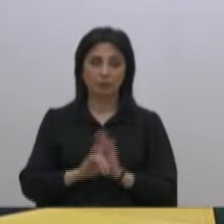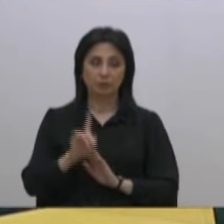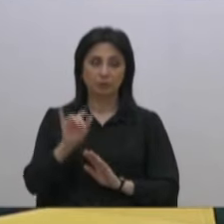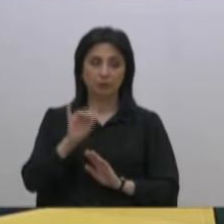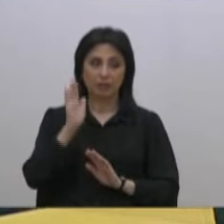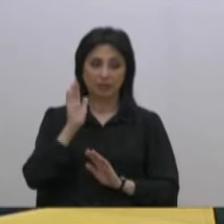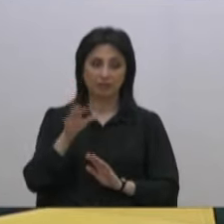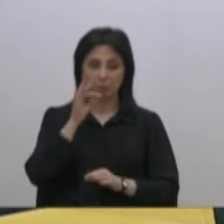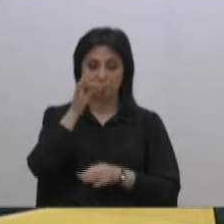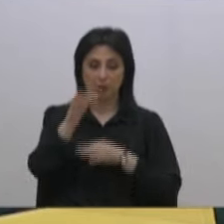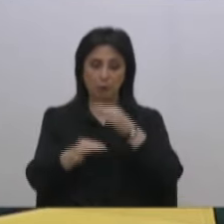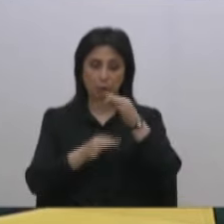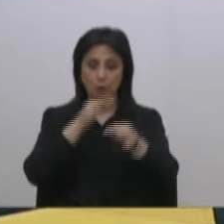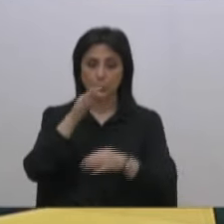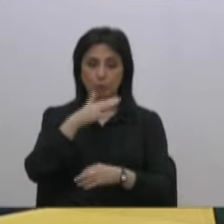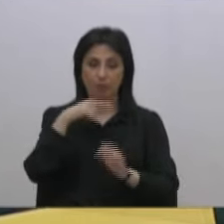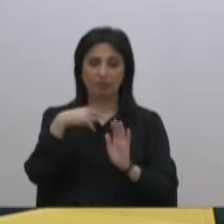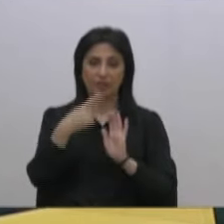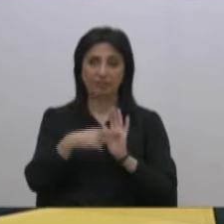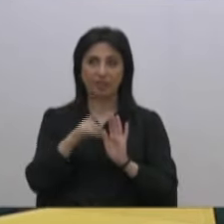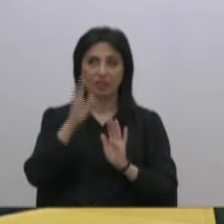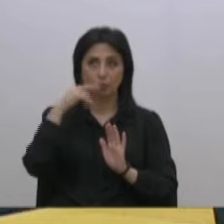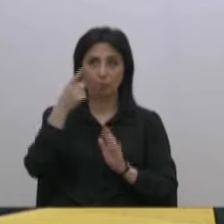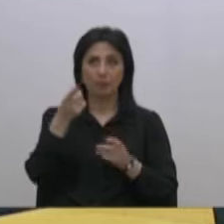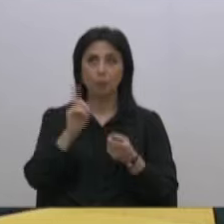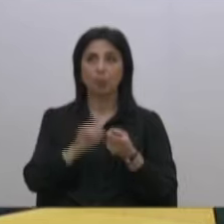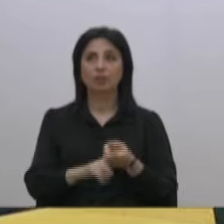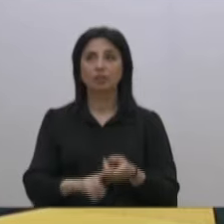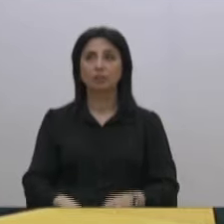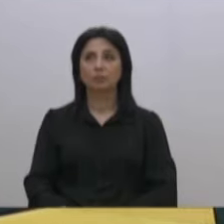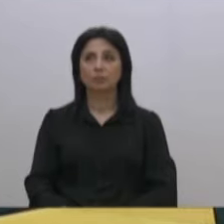სადაც იქნება პასუხები ბევრ კითხვაზე, რაც მომავალს უკავშირდება.